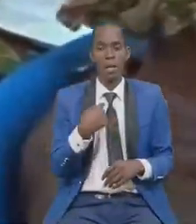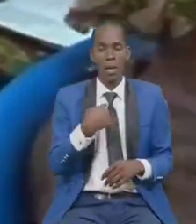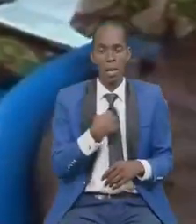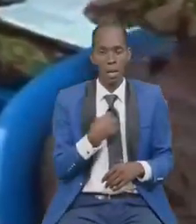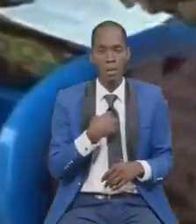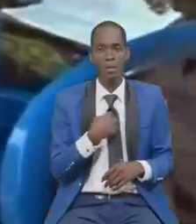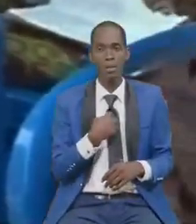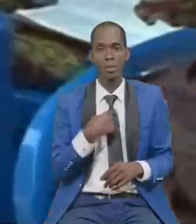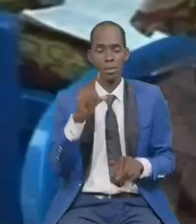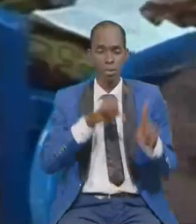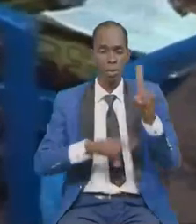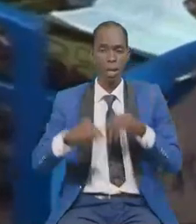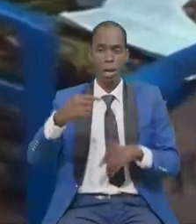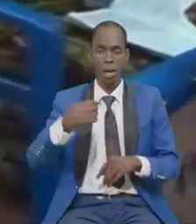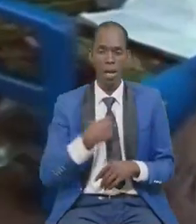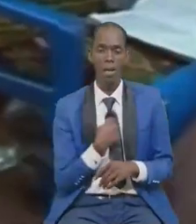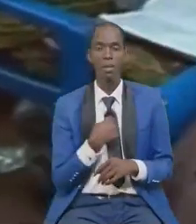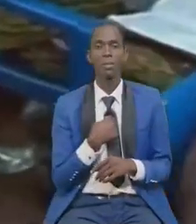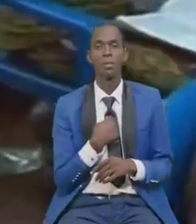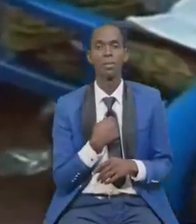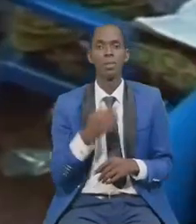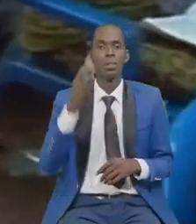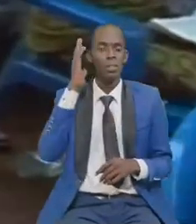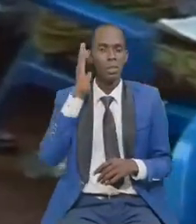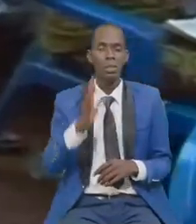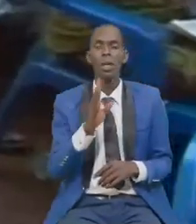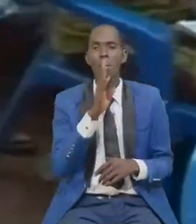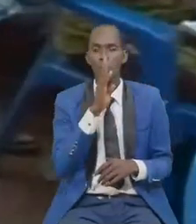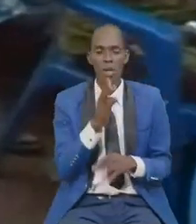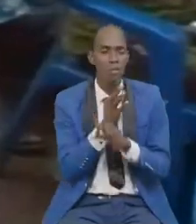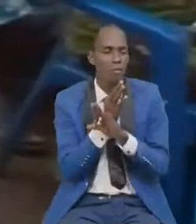je serai réellement libre.